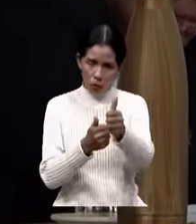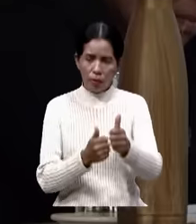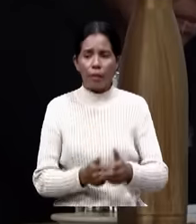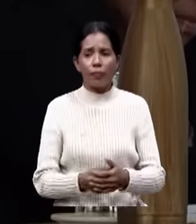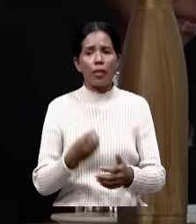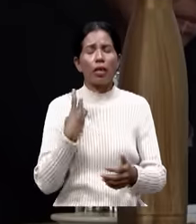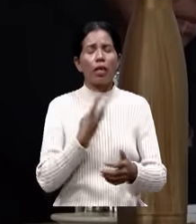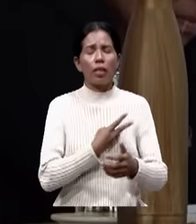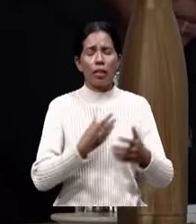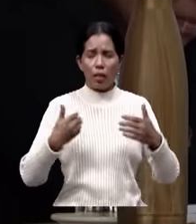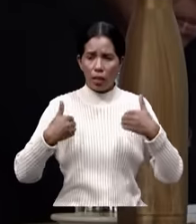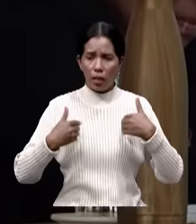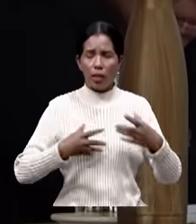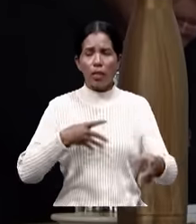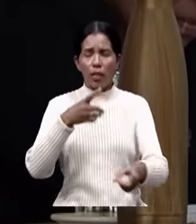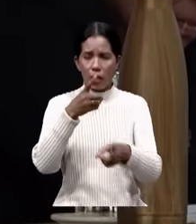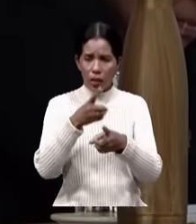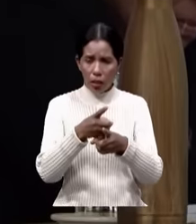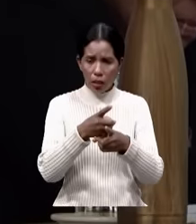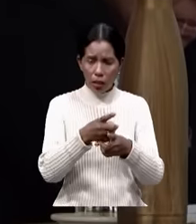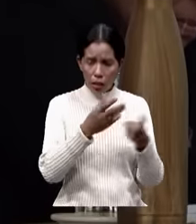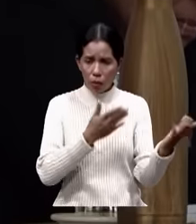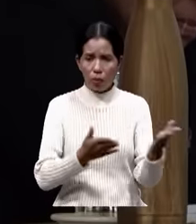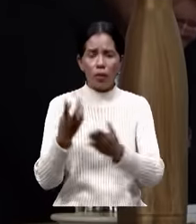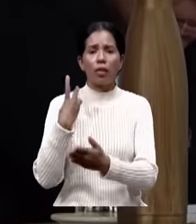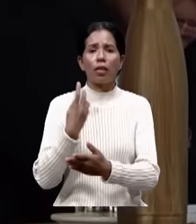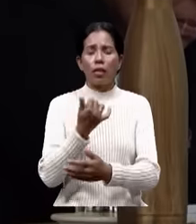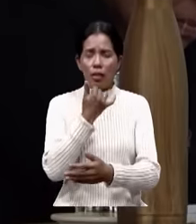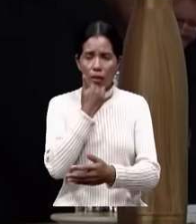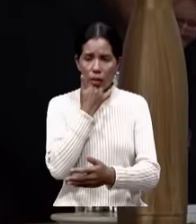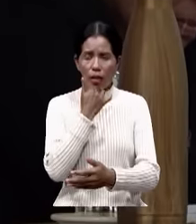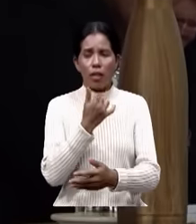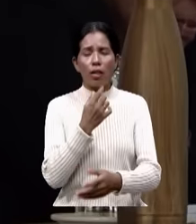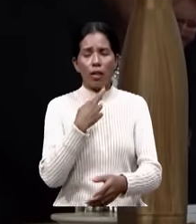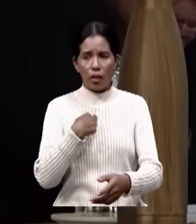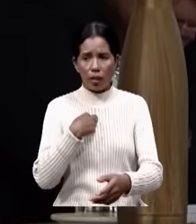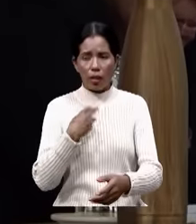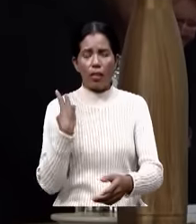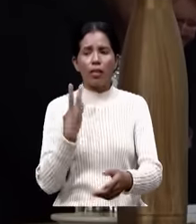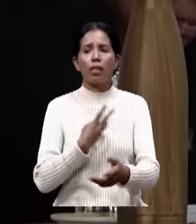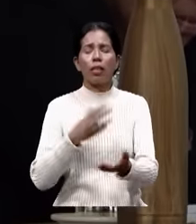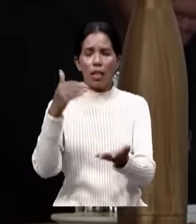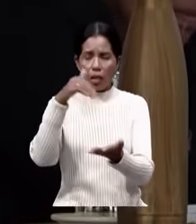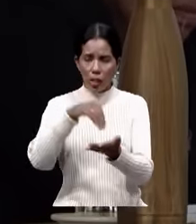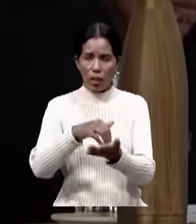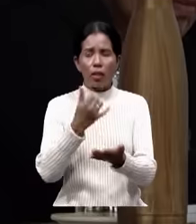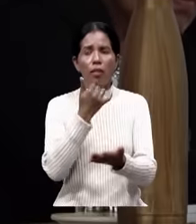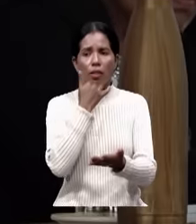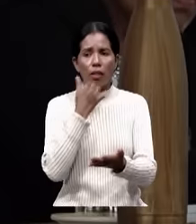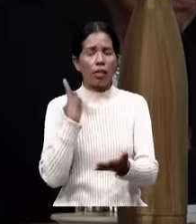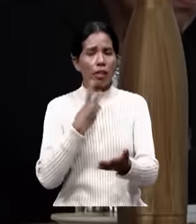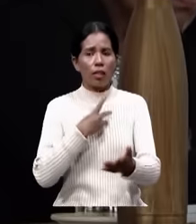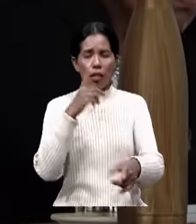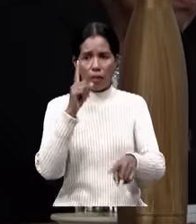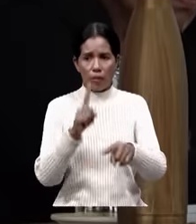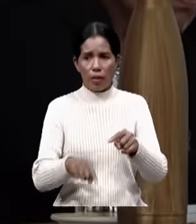itu yang direi itu hal abang lori abang ini itu di salah rasa pas repet itu sudah paling salah sih lu dia nih dalam